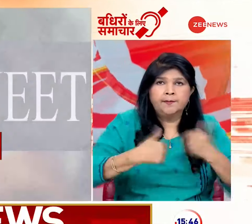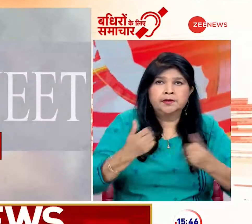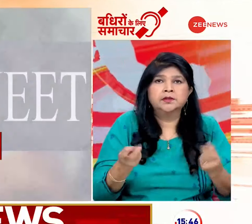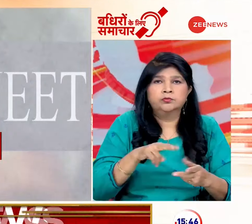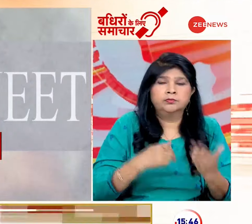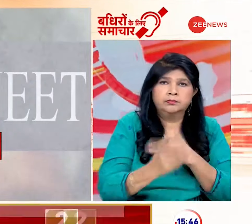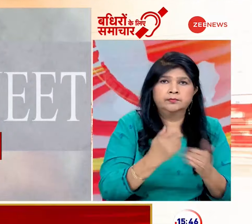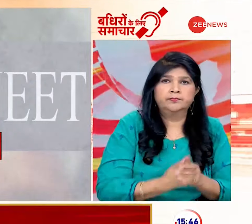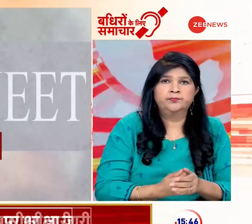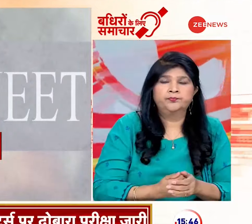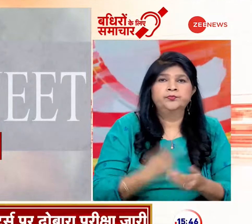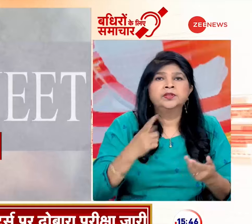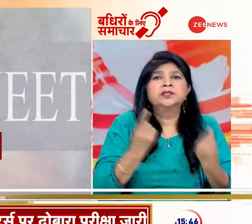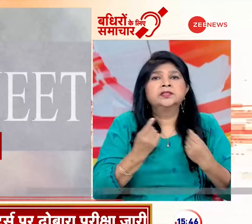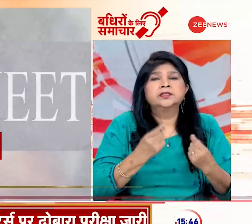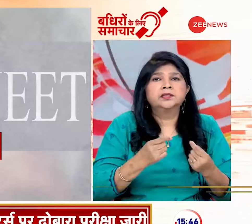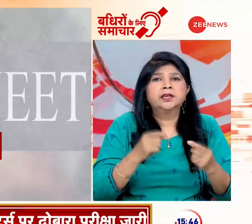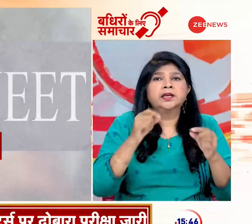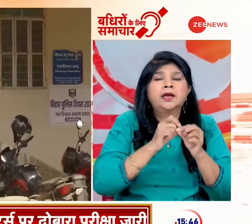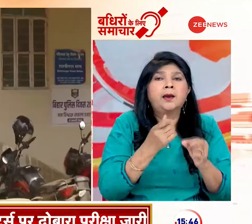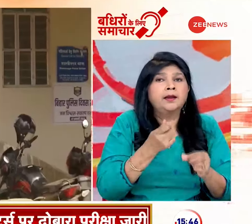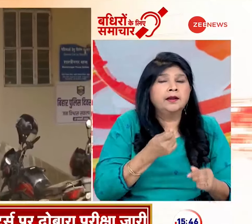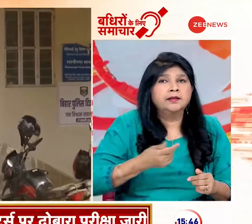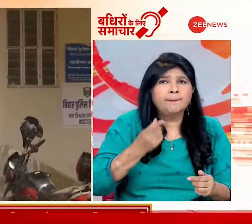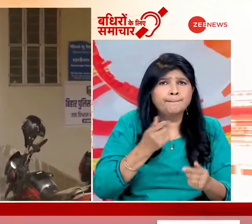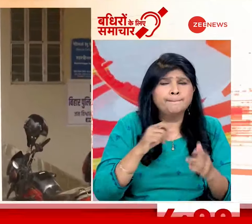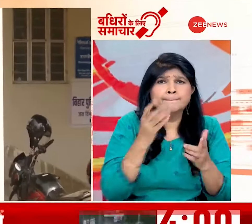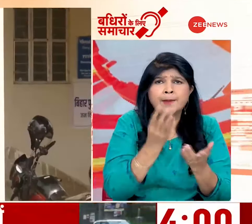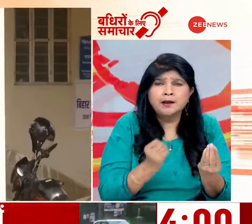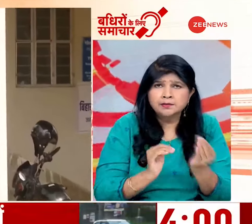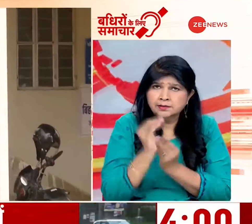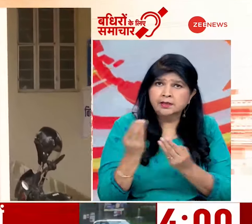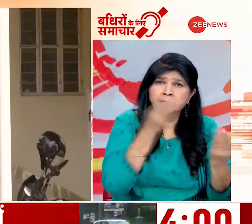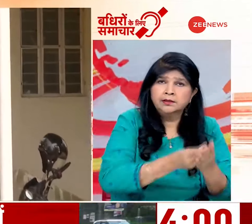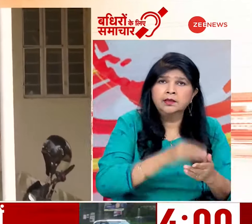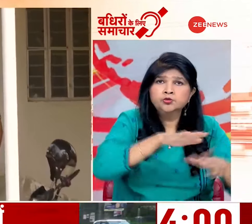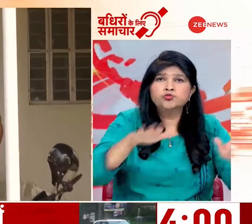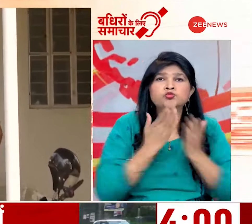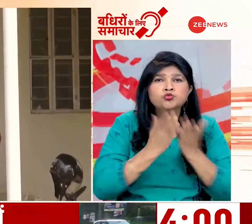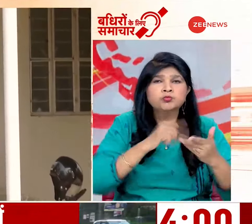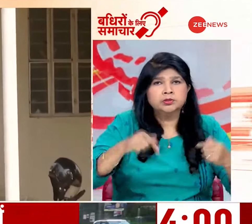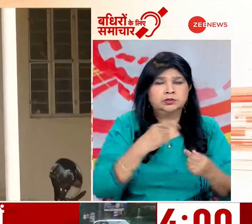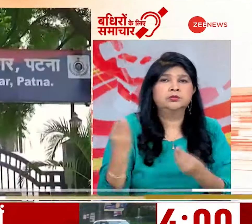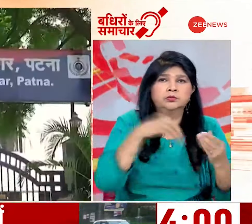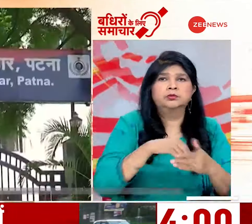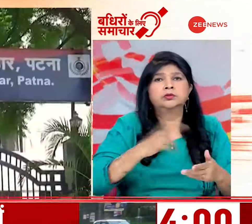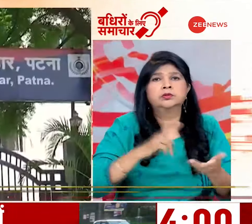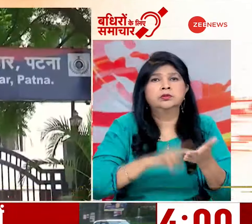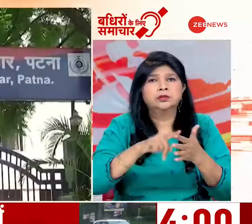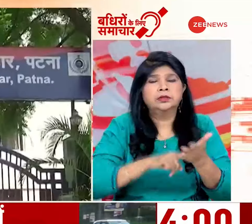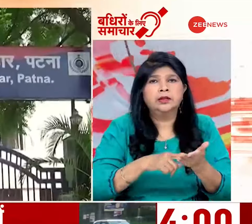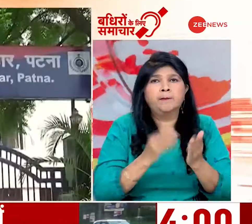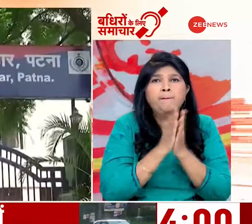परीक्षा कराई जा रही है जिसमें सिर्फ ग्रेस मार्क्स पाने वाले छात्र शामिल हैं। वहीं दूसरी ओर